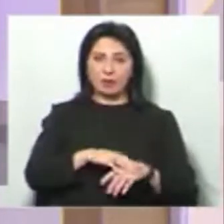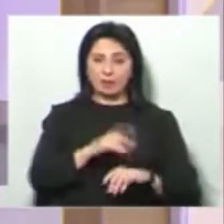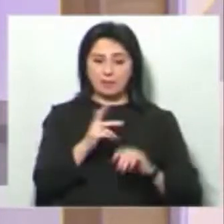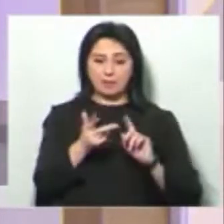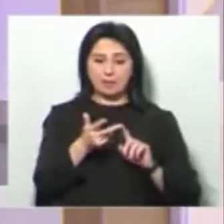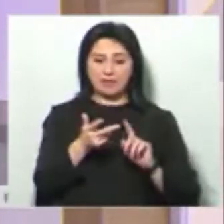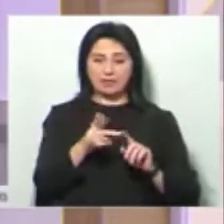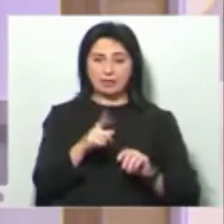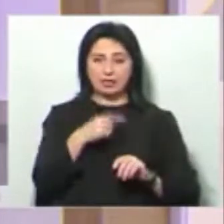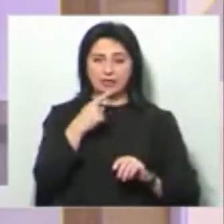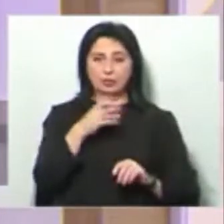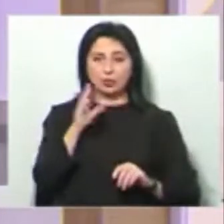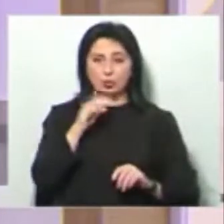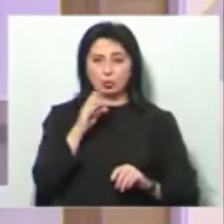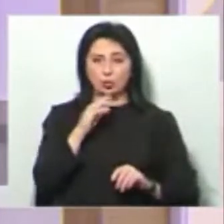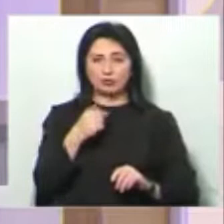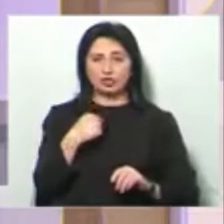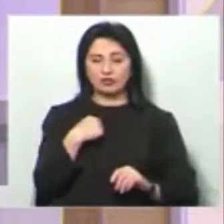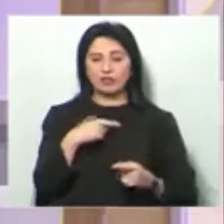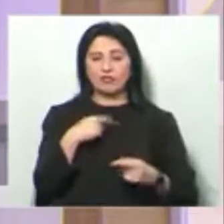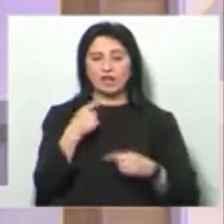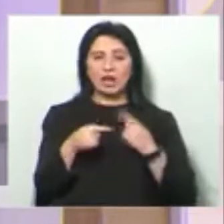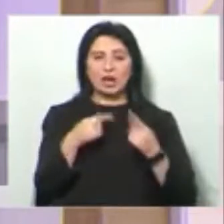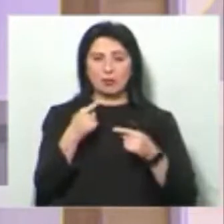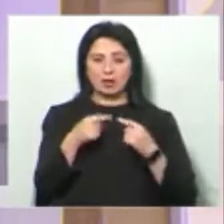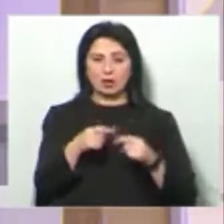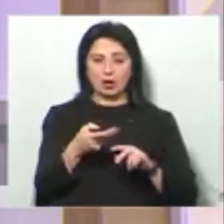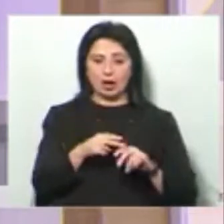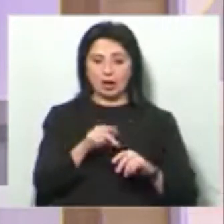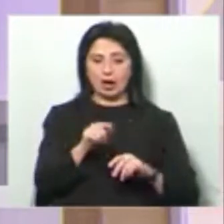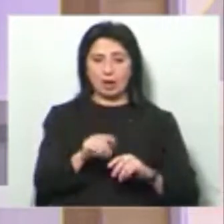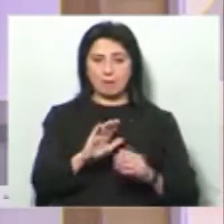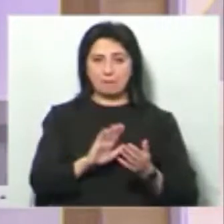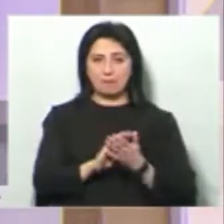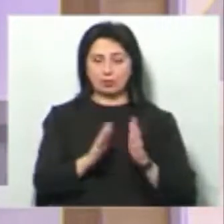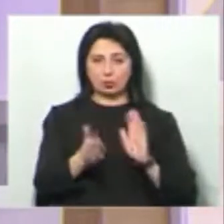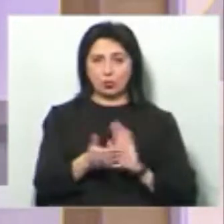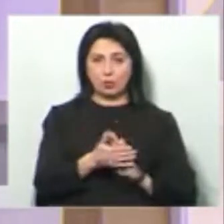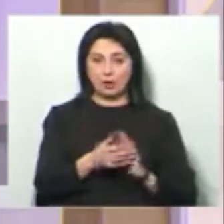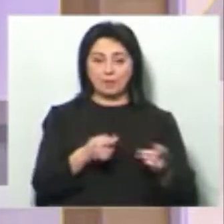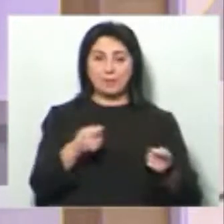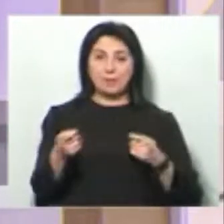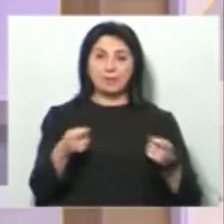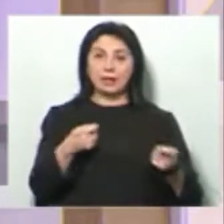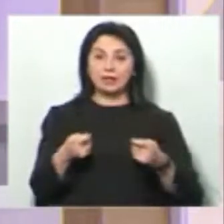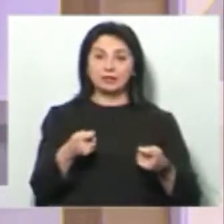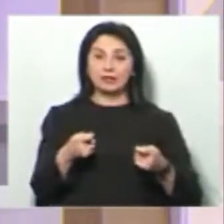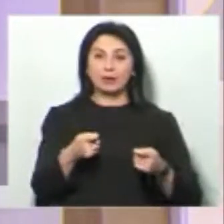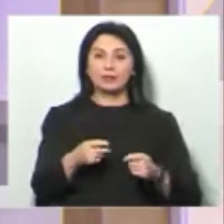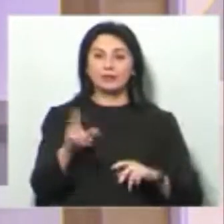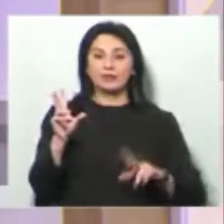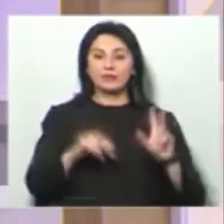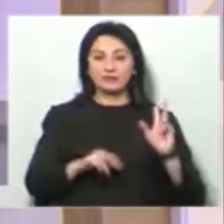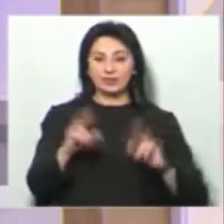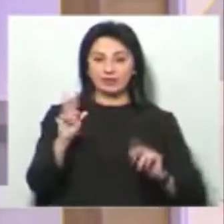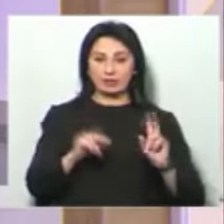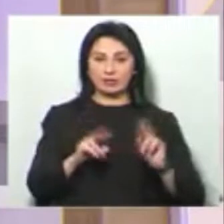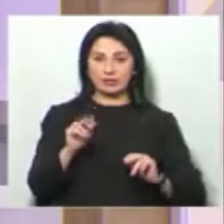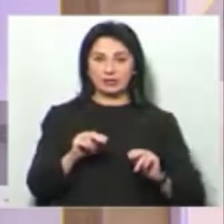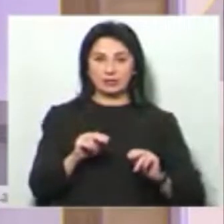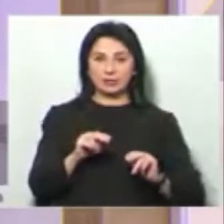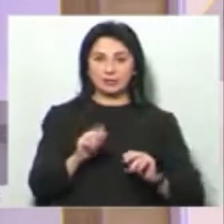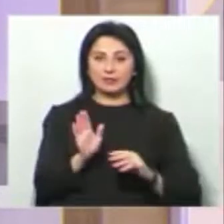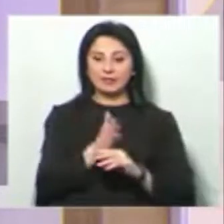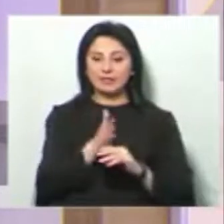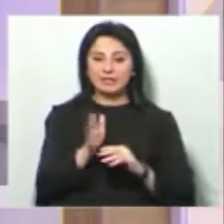tken brzanet, rodesats tken vlaparakopt ai am mdgomareobis martvaze, vitvalisinebt